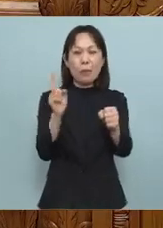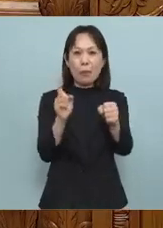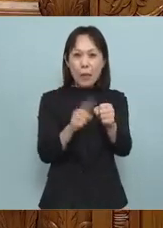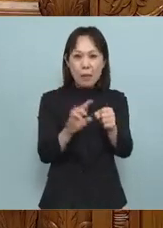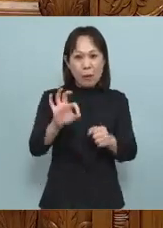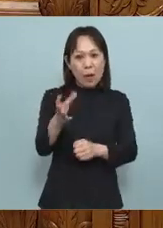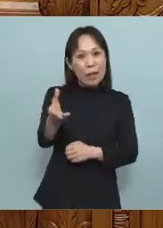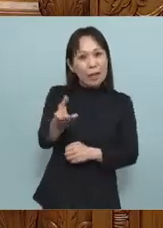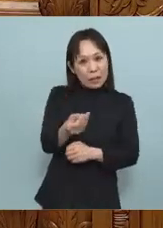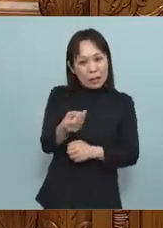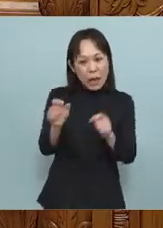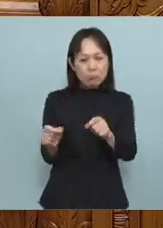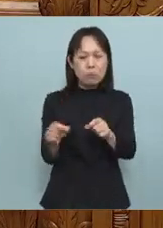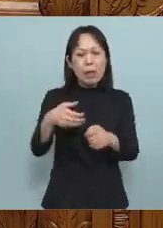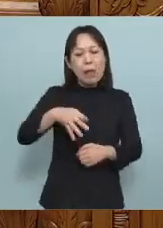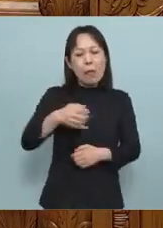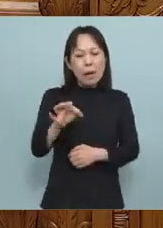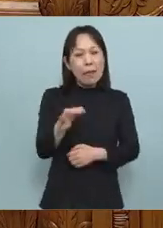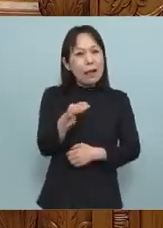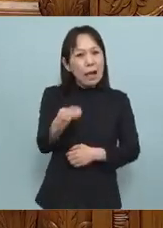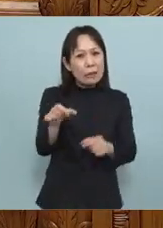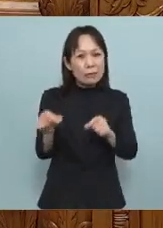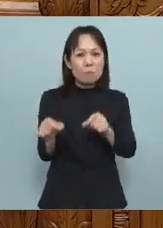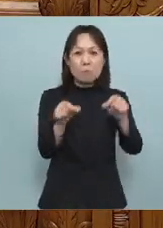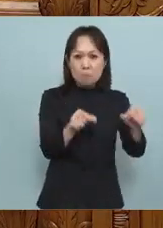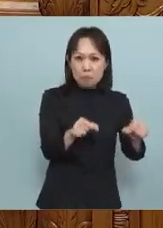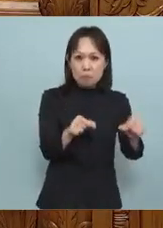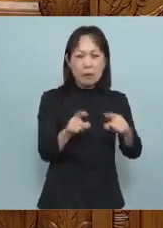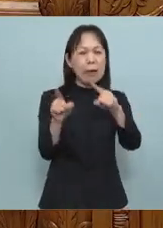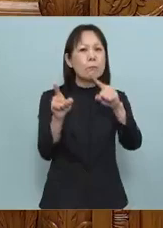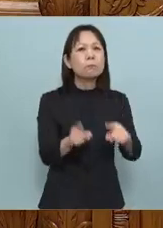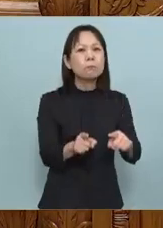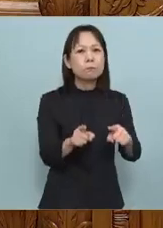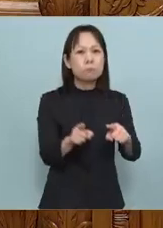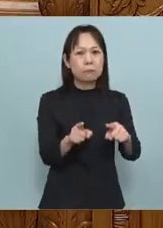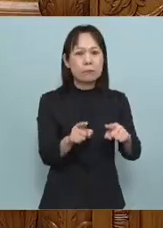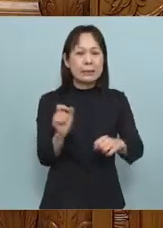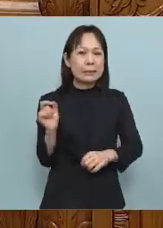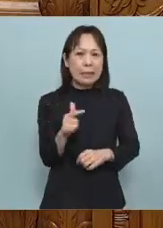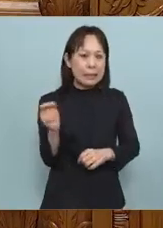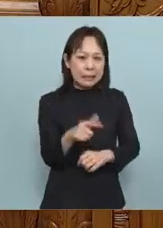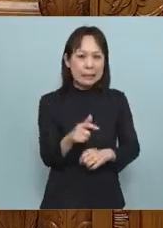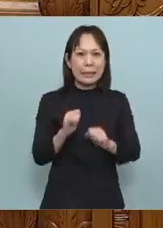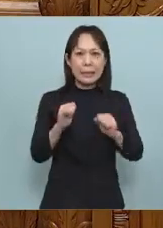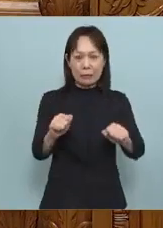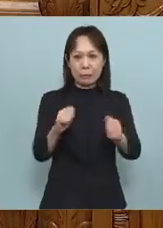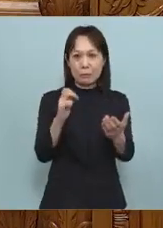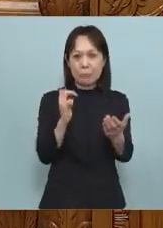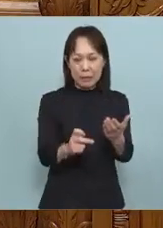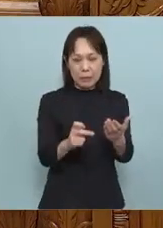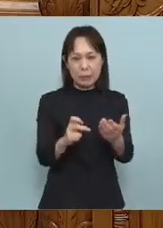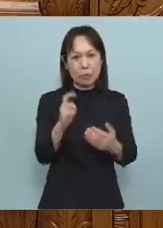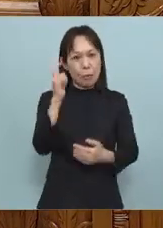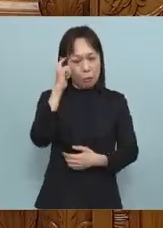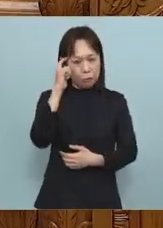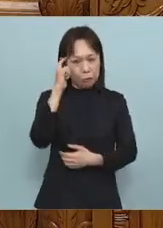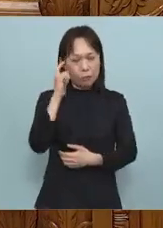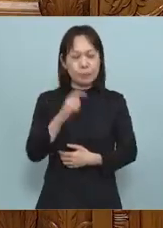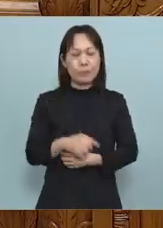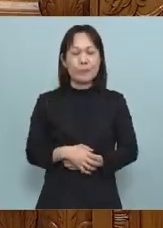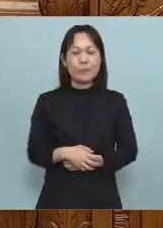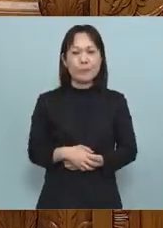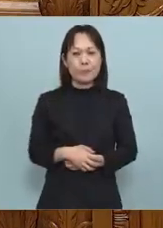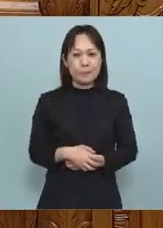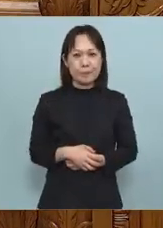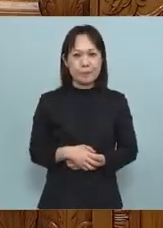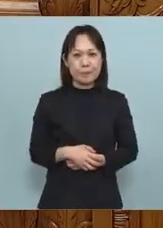保険料や税金の特別減免などを直ちに講ずるべきではありませんか。また、